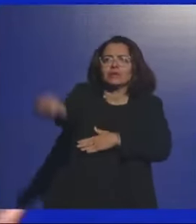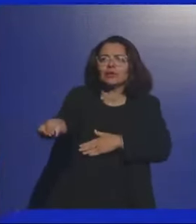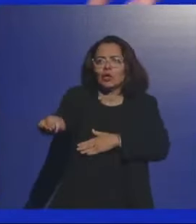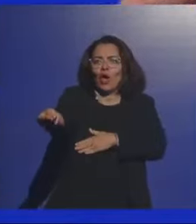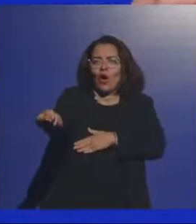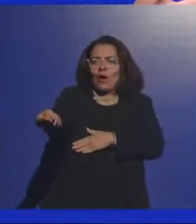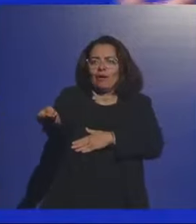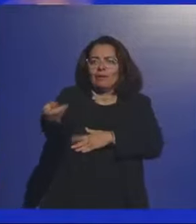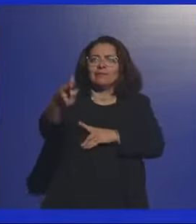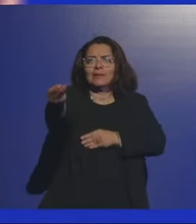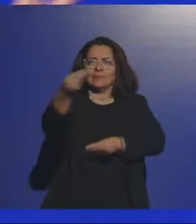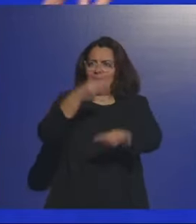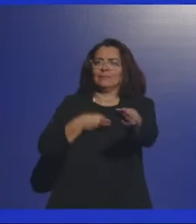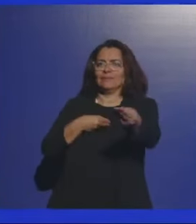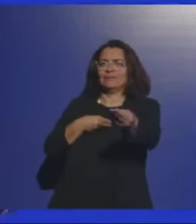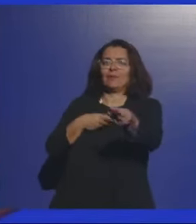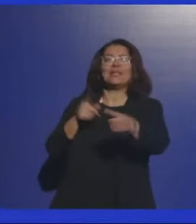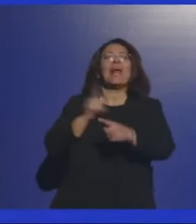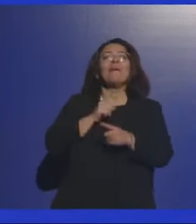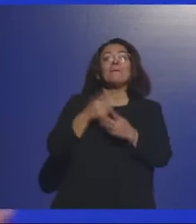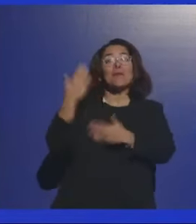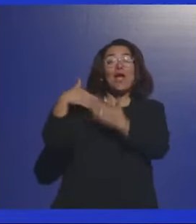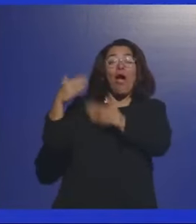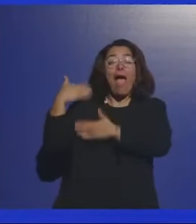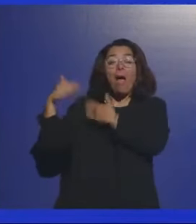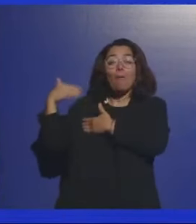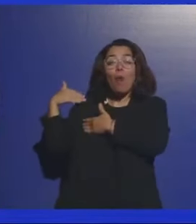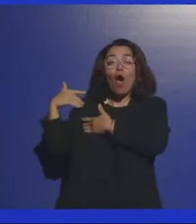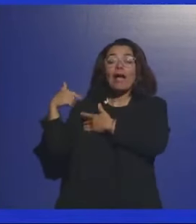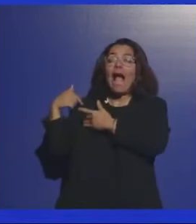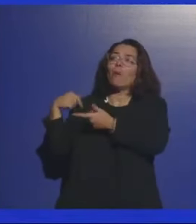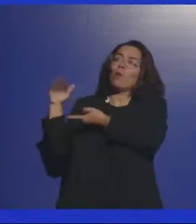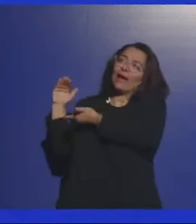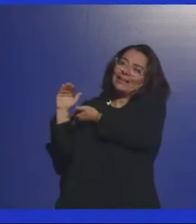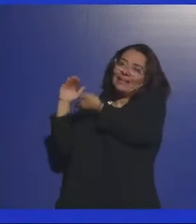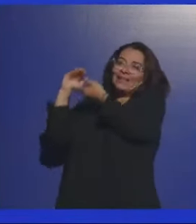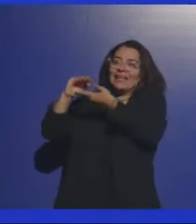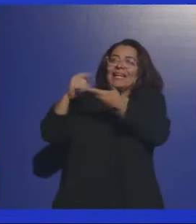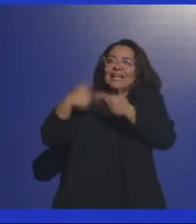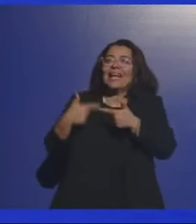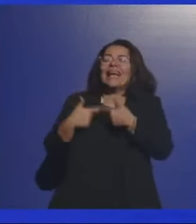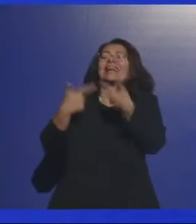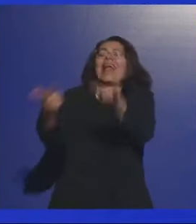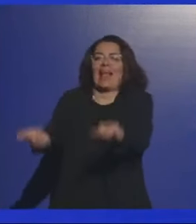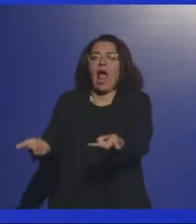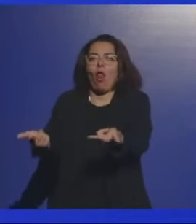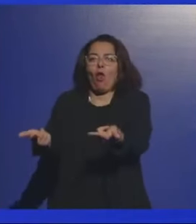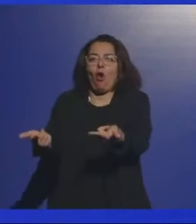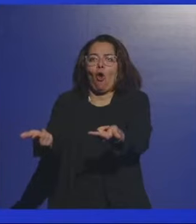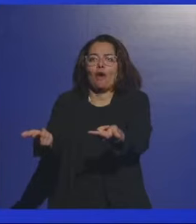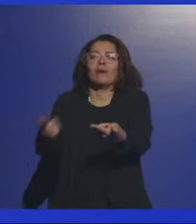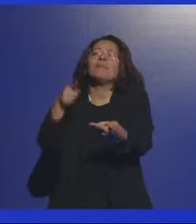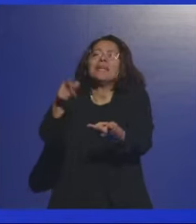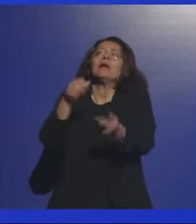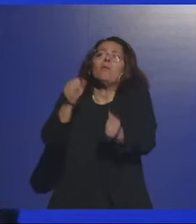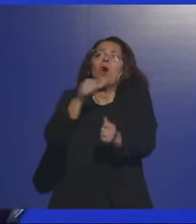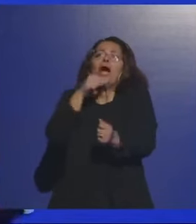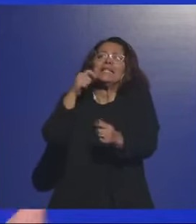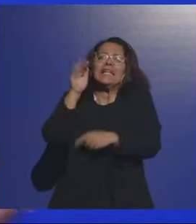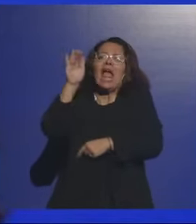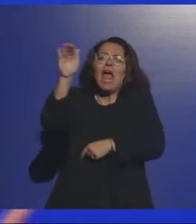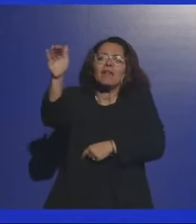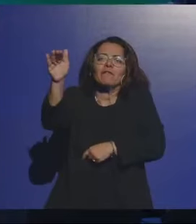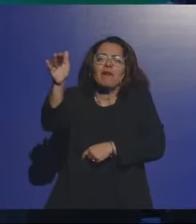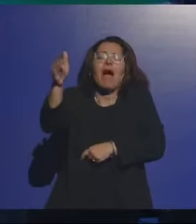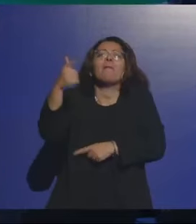e dalla nostra epoca Ci piacerebbe potervi regalare ciò che siamo sicuri possa tornare utile a qualunque